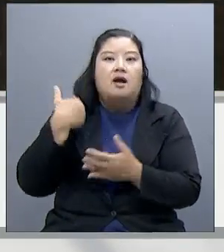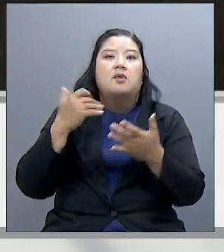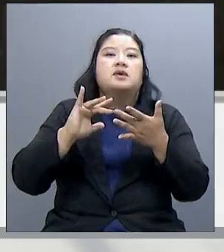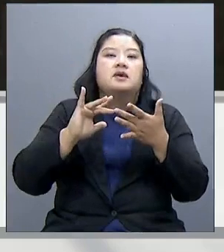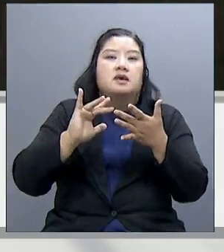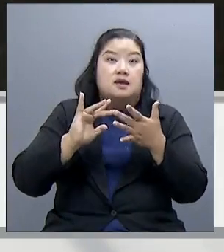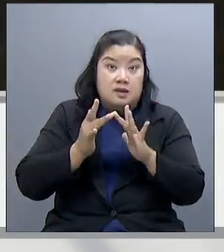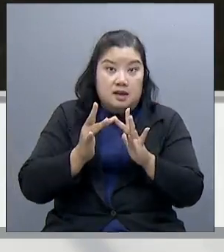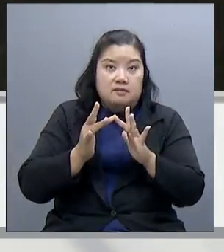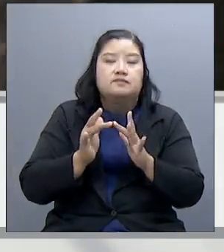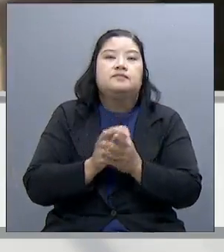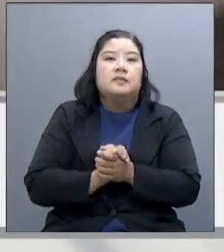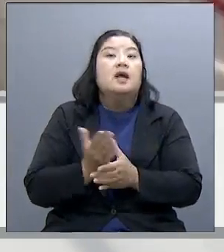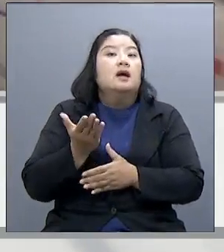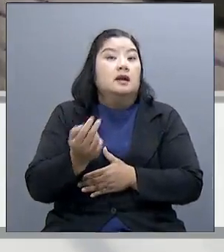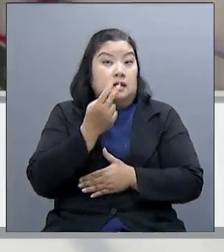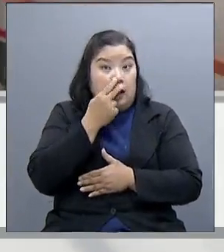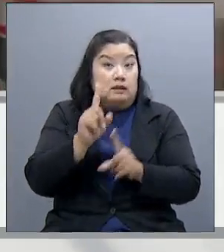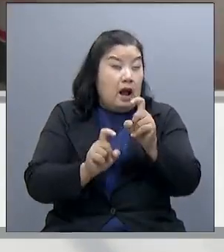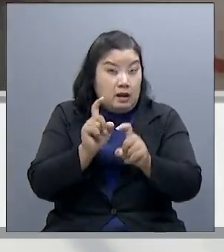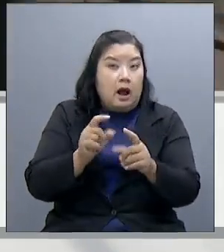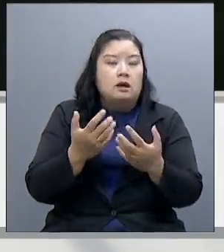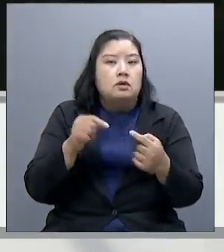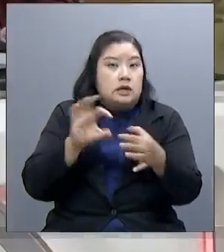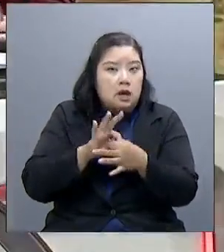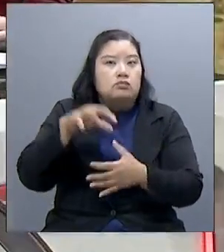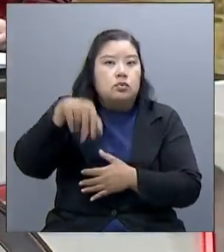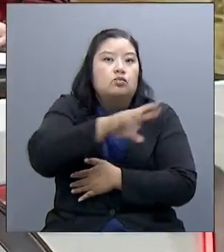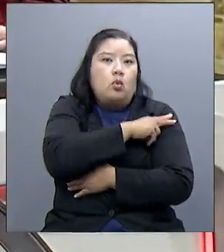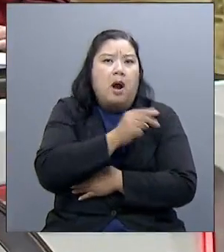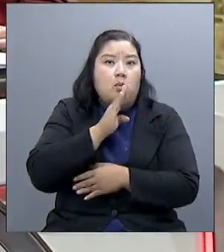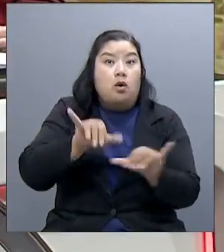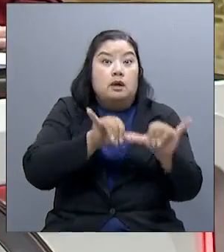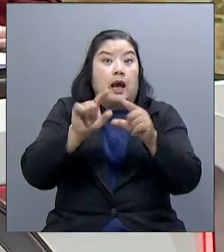นี่เป็นส่วนหนึ่งของความสูญเสียท่ามกลางคำสั่งอพยพที่มันยากจะเกิดขึ้นได้จ